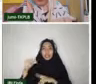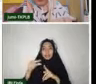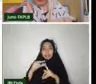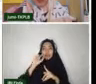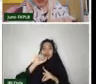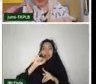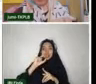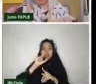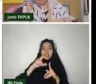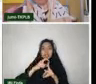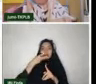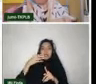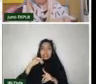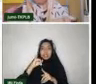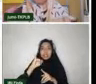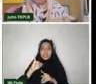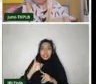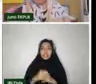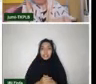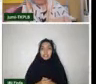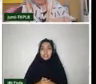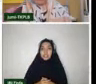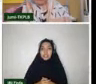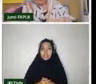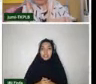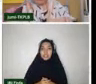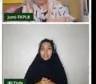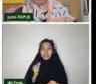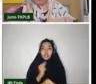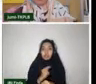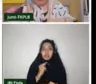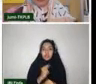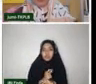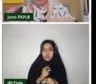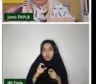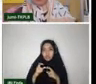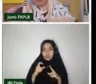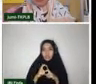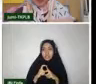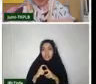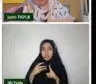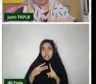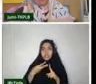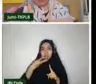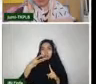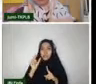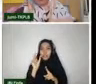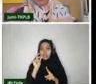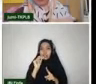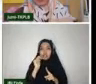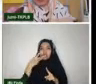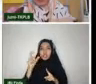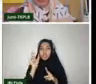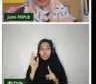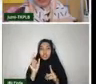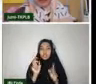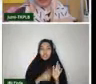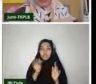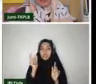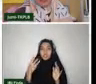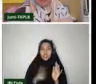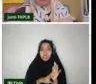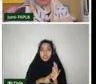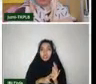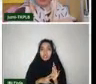7 September 1987, guru di Sekolah Dasar Negeri 3 Bireuneun, Kabupaten PIDI, Provinsi